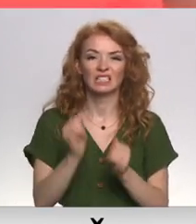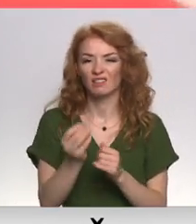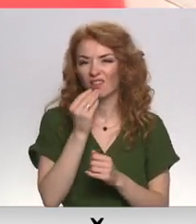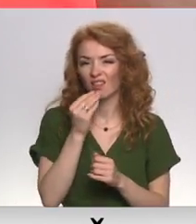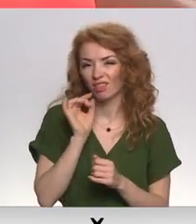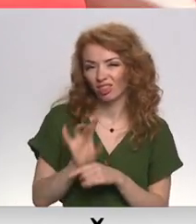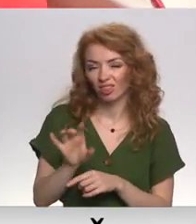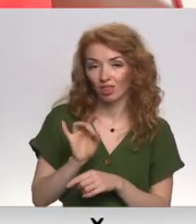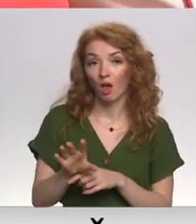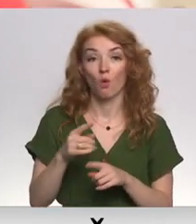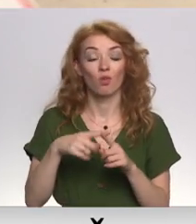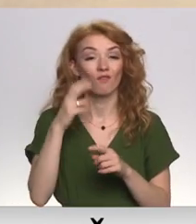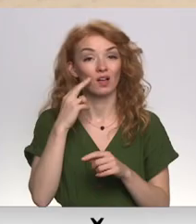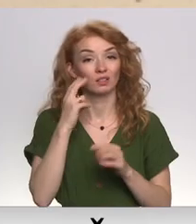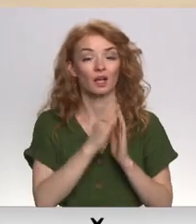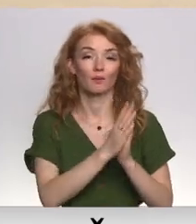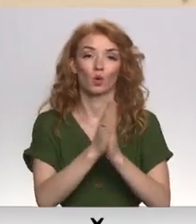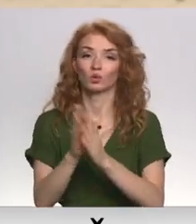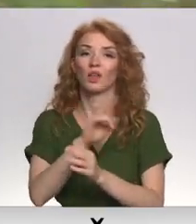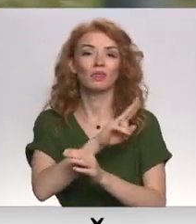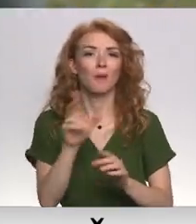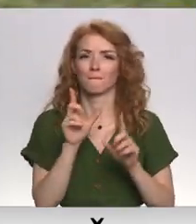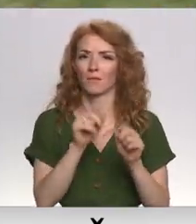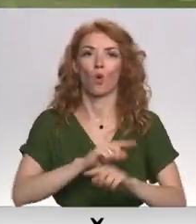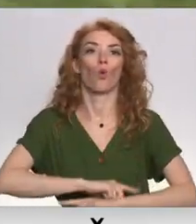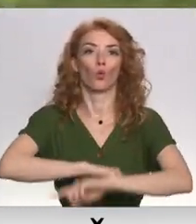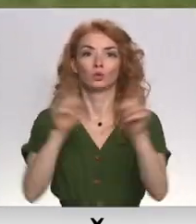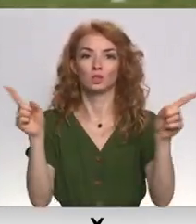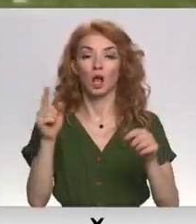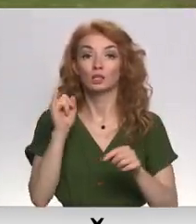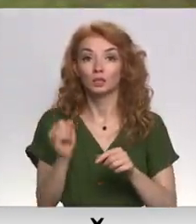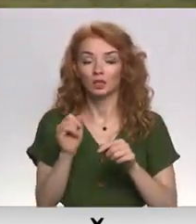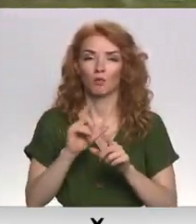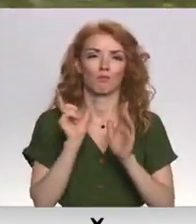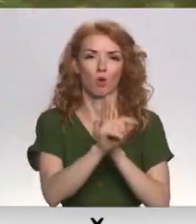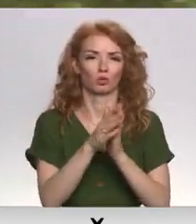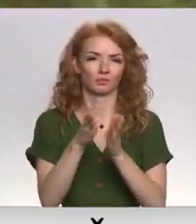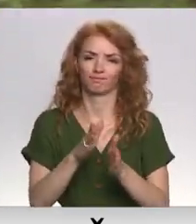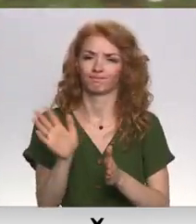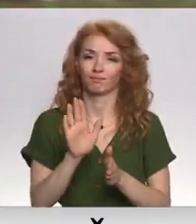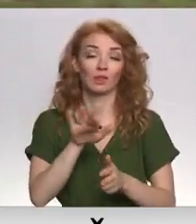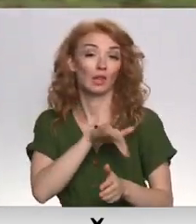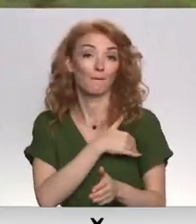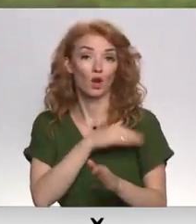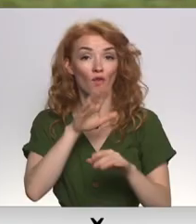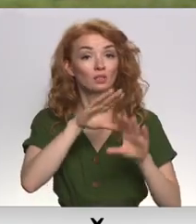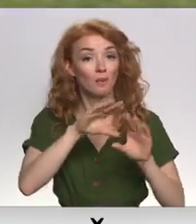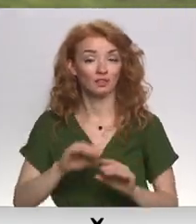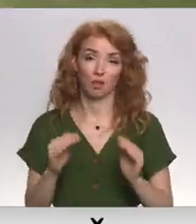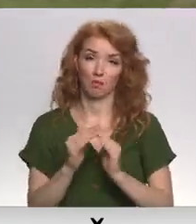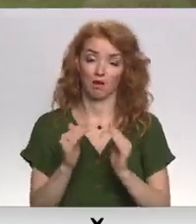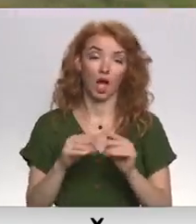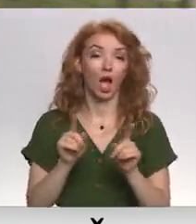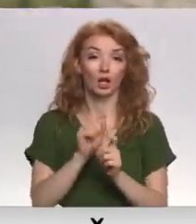ēšanu. Ārsti aicina vecākus nebraukt uz slimnīcu jau pirmajās saslimšanas stundās. Augstu temperatūru var mazināt mājās, tāpat